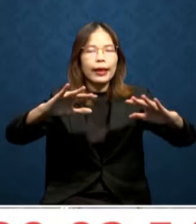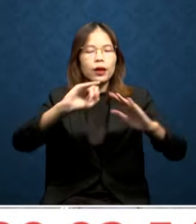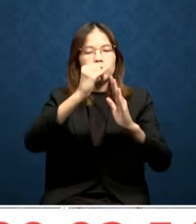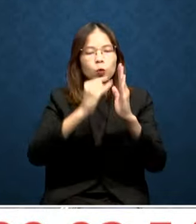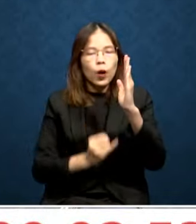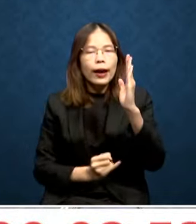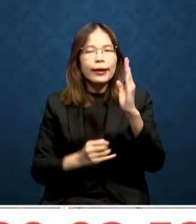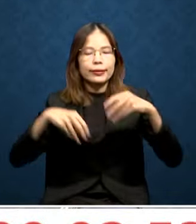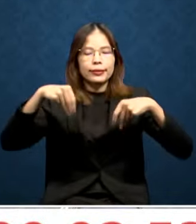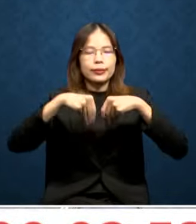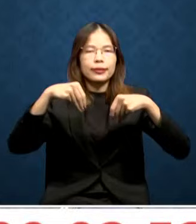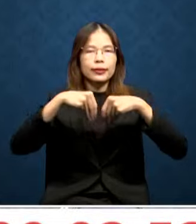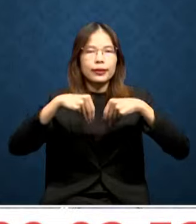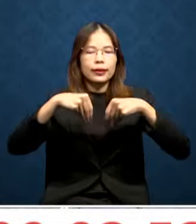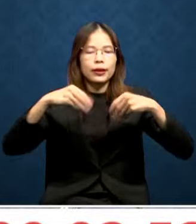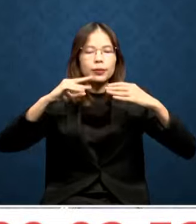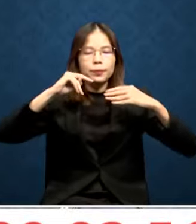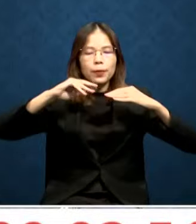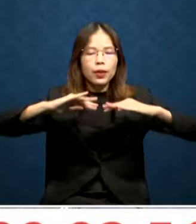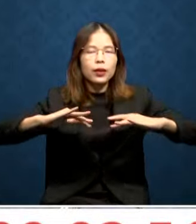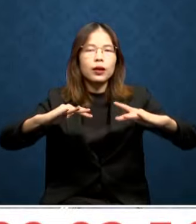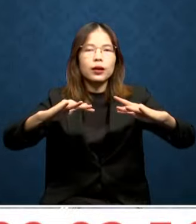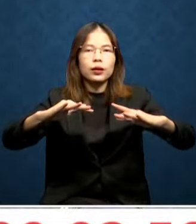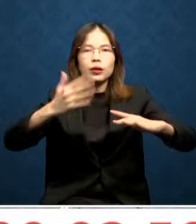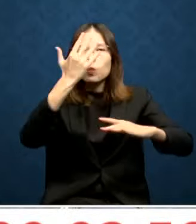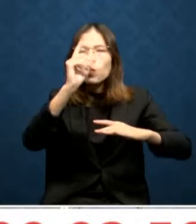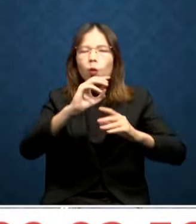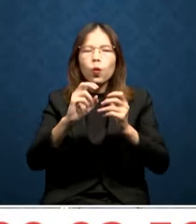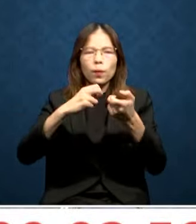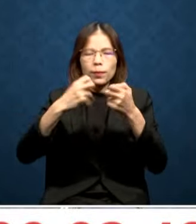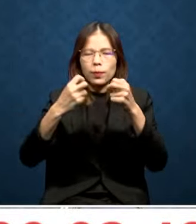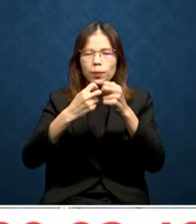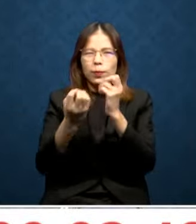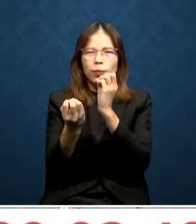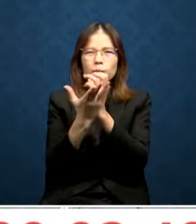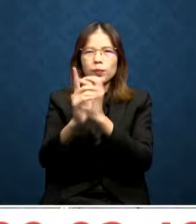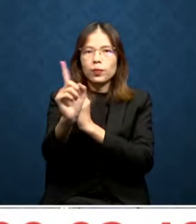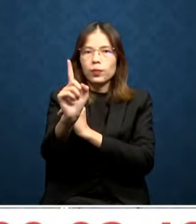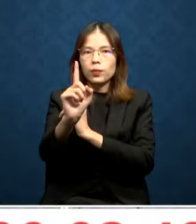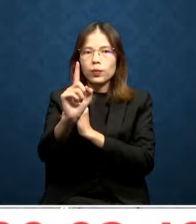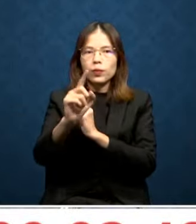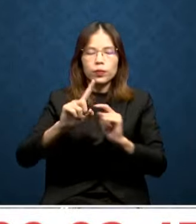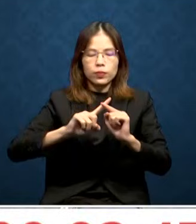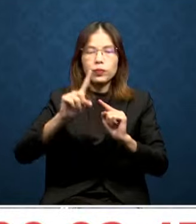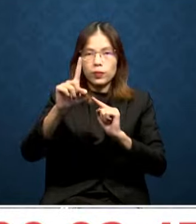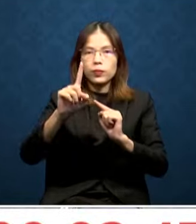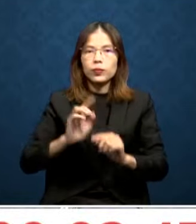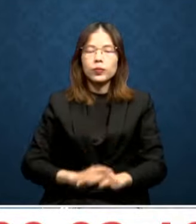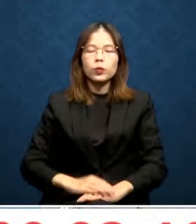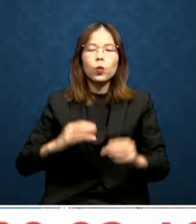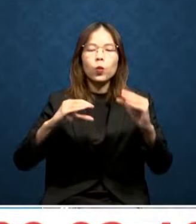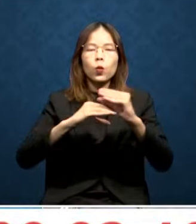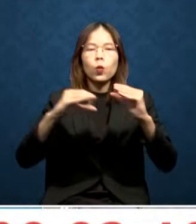ในแถบอ่าติดทะเลนะครับมีความทุกข์ความเดือดร้อนนะครับประเด็นแรกก็คือเรื่องโครง